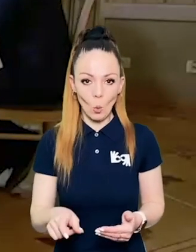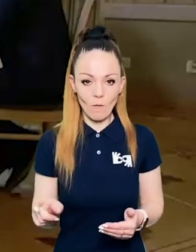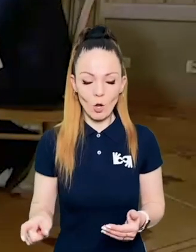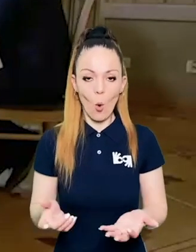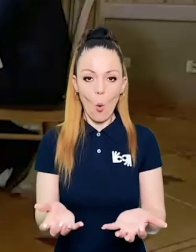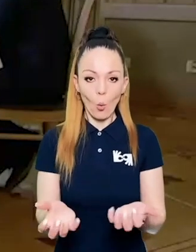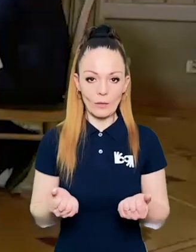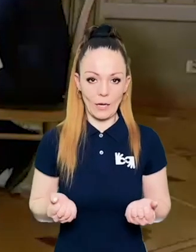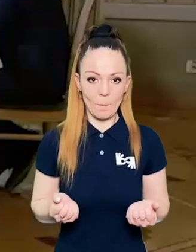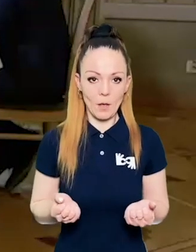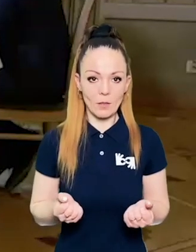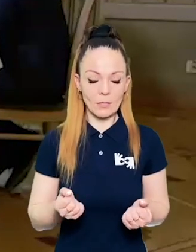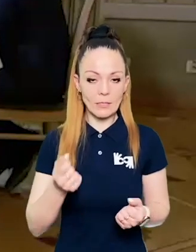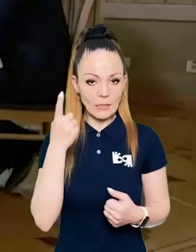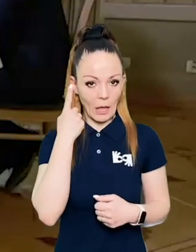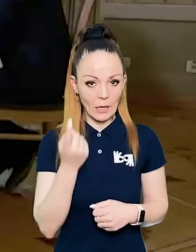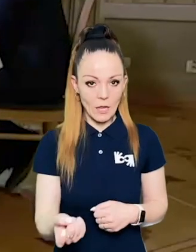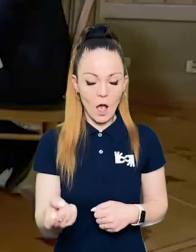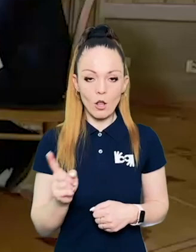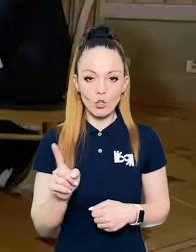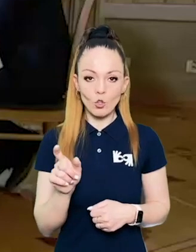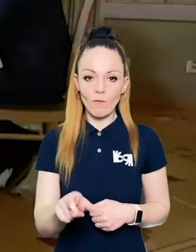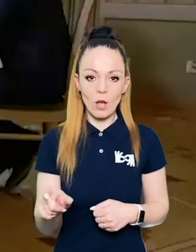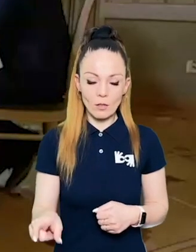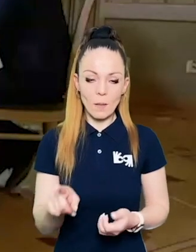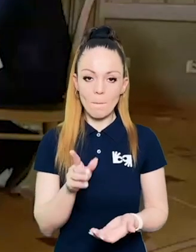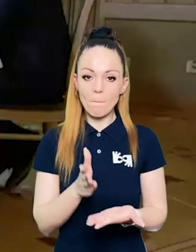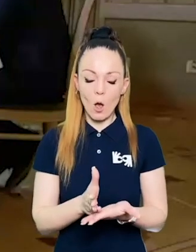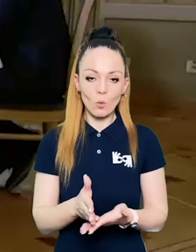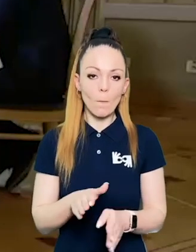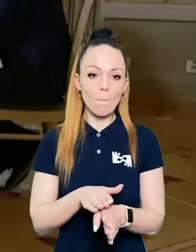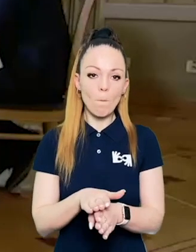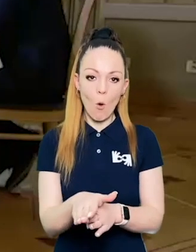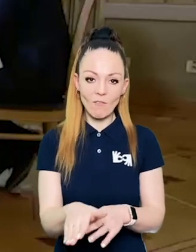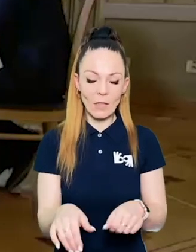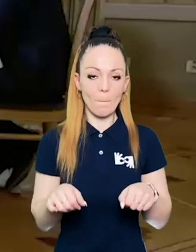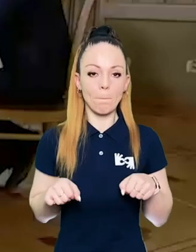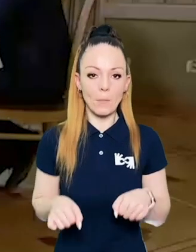військових отримали сигнал, що вони мають